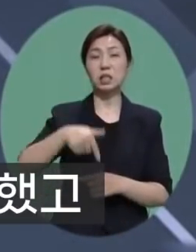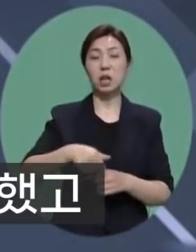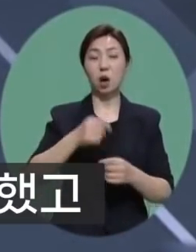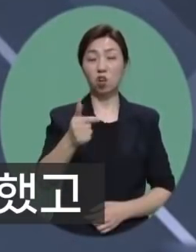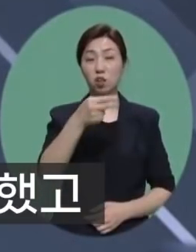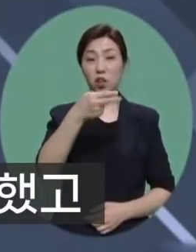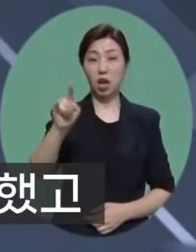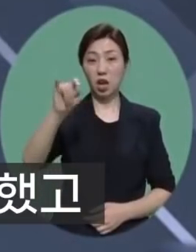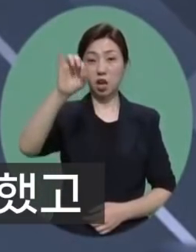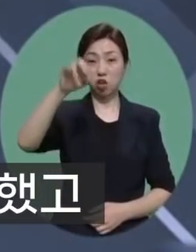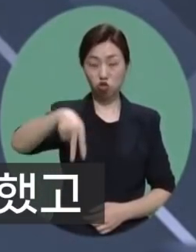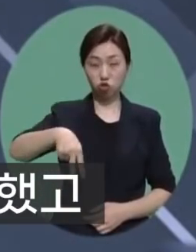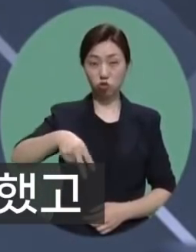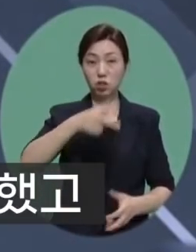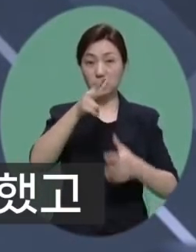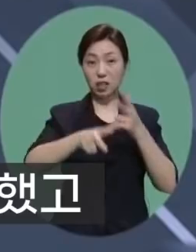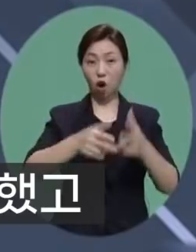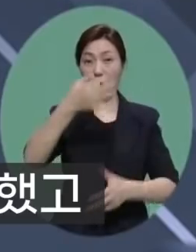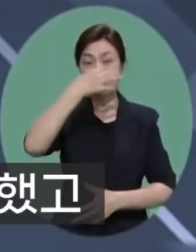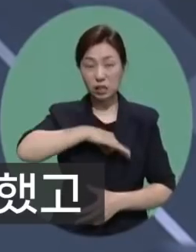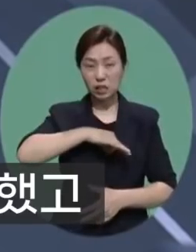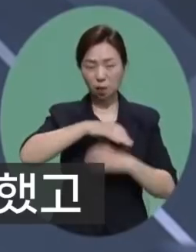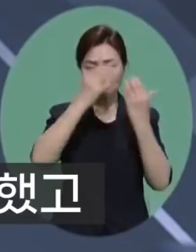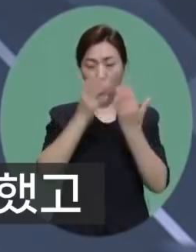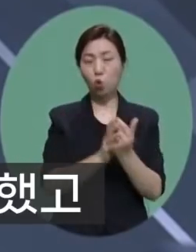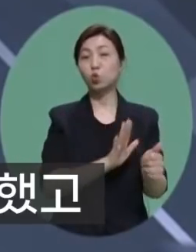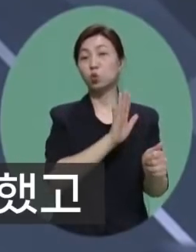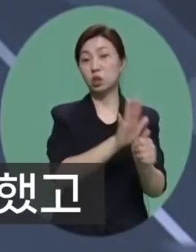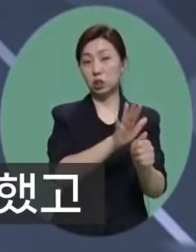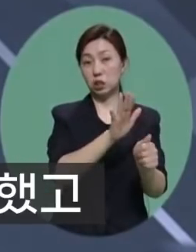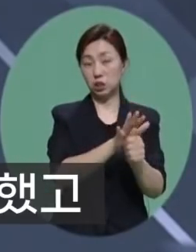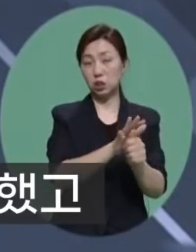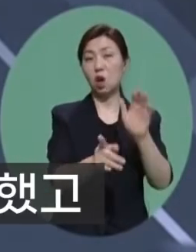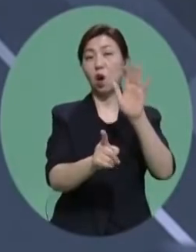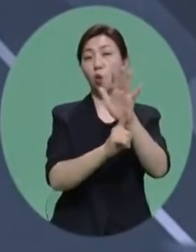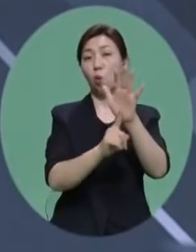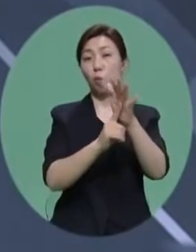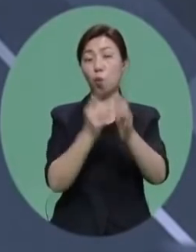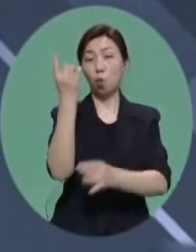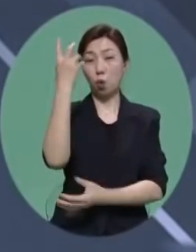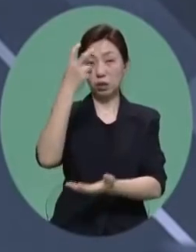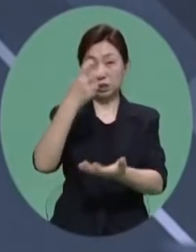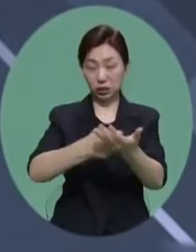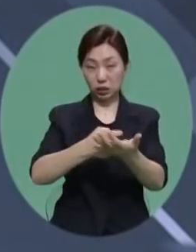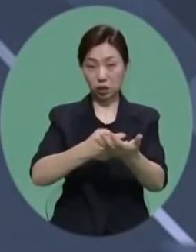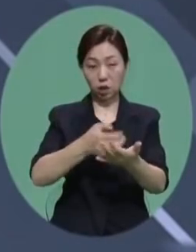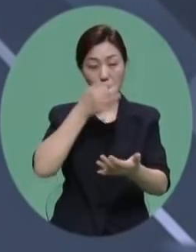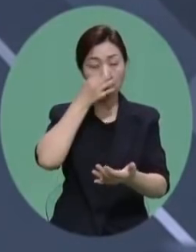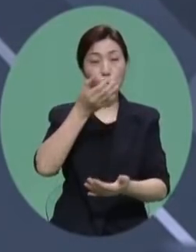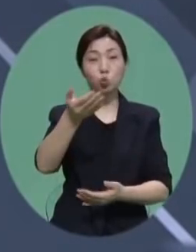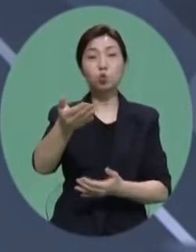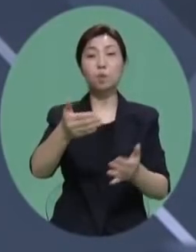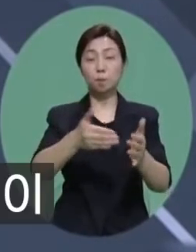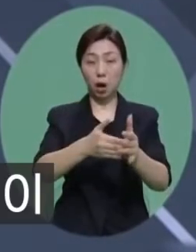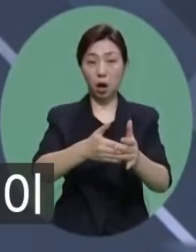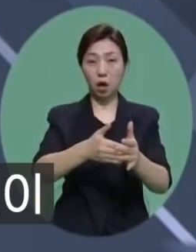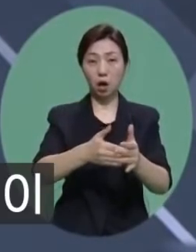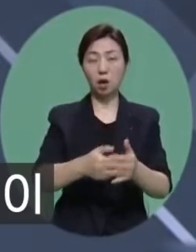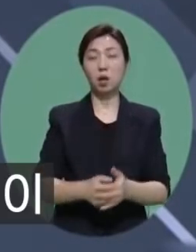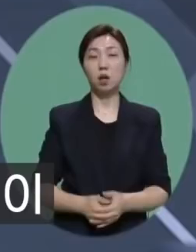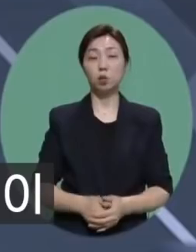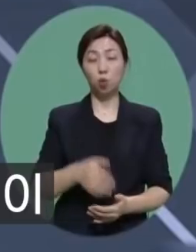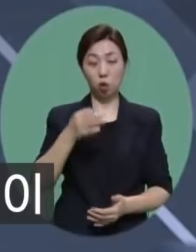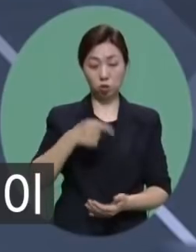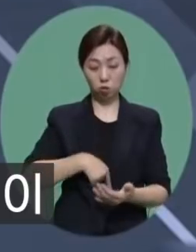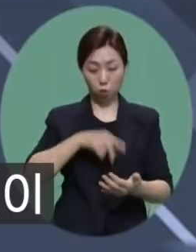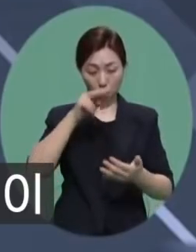사업 이전을 사업 이권을 몰아주는 이 공모 지침서를 보고했고 또 그 자리에서 이 후보님이